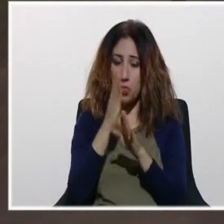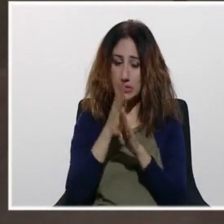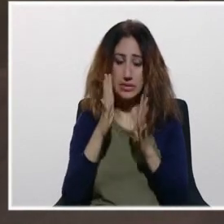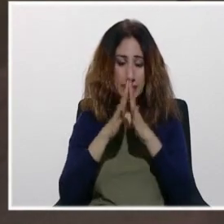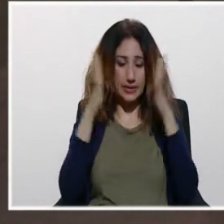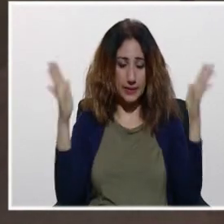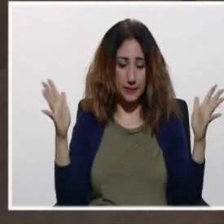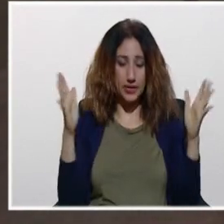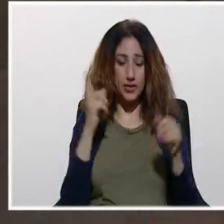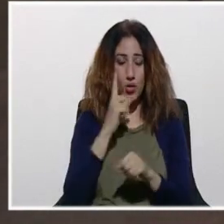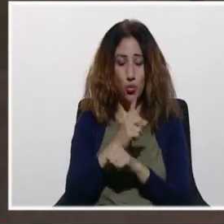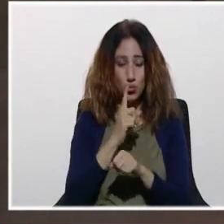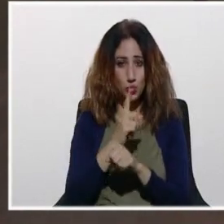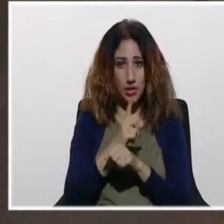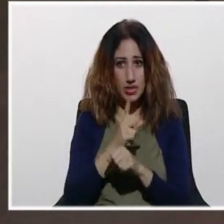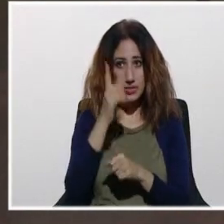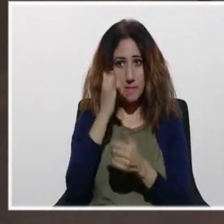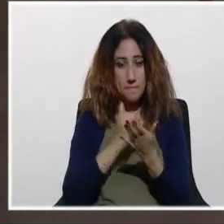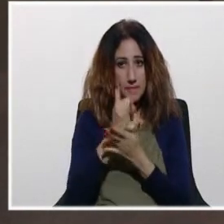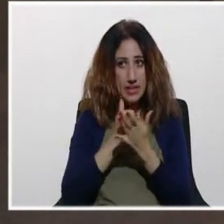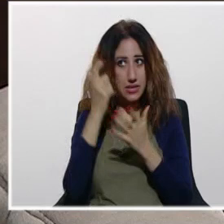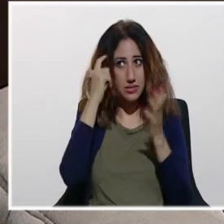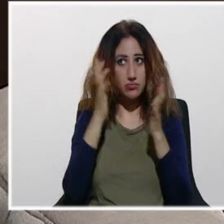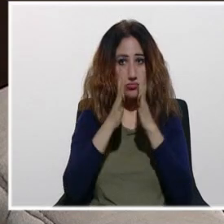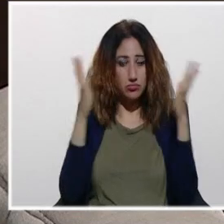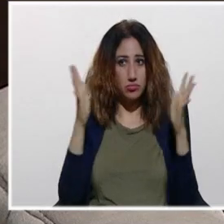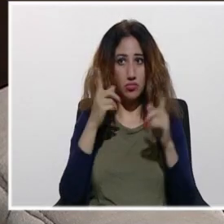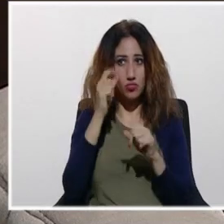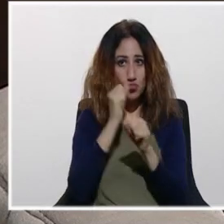واستاذ وصاحب مدرسه في الاداء